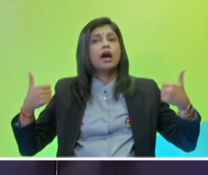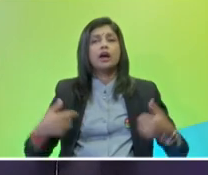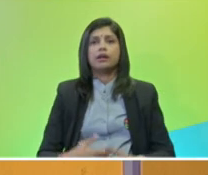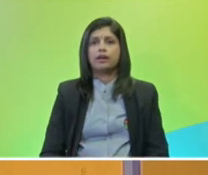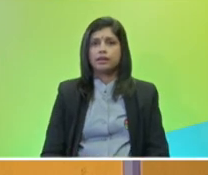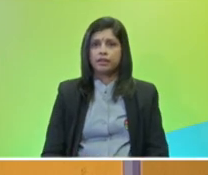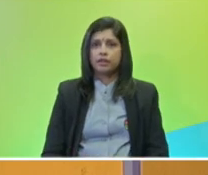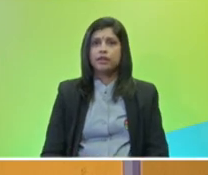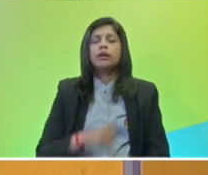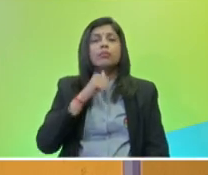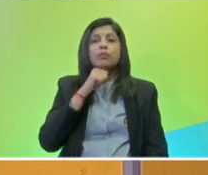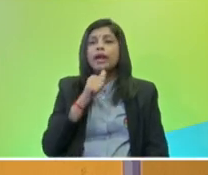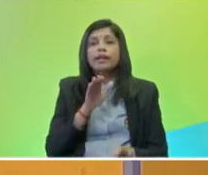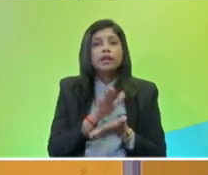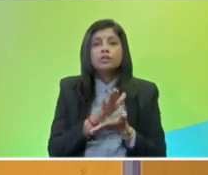sekolah